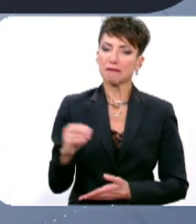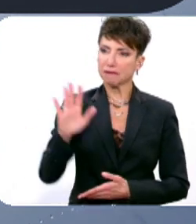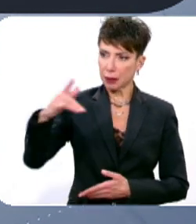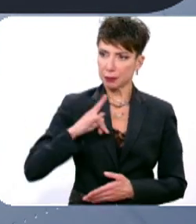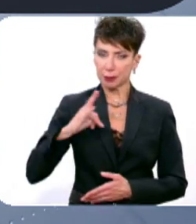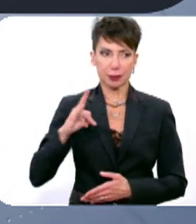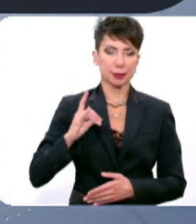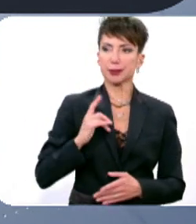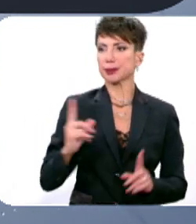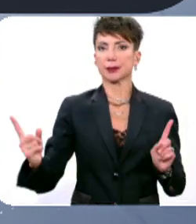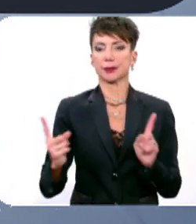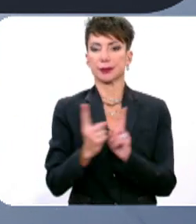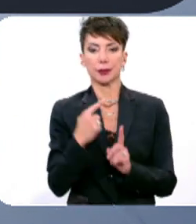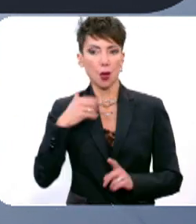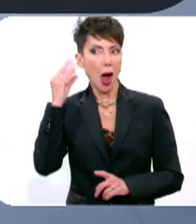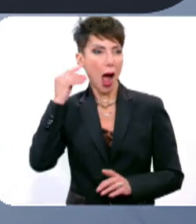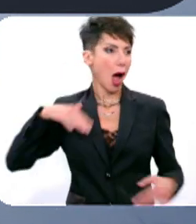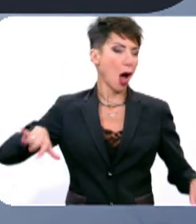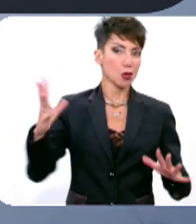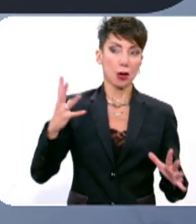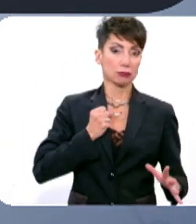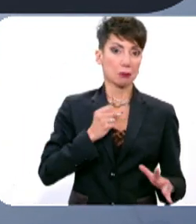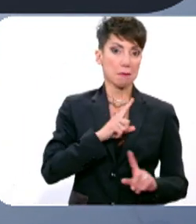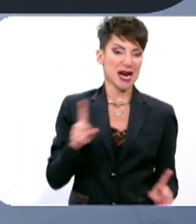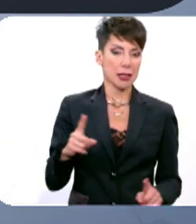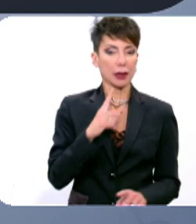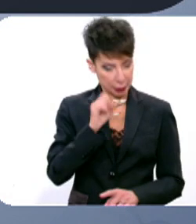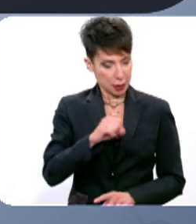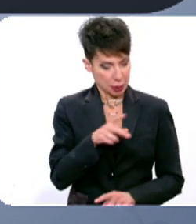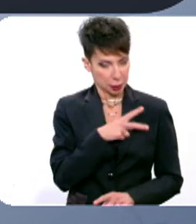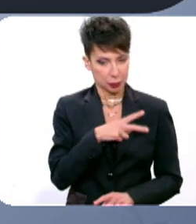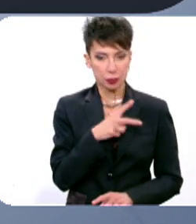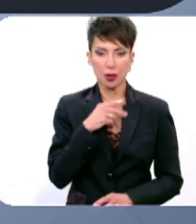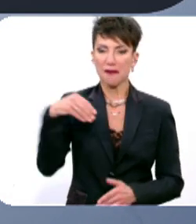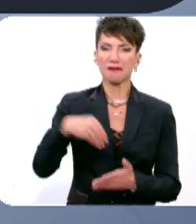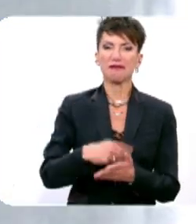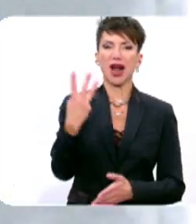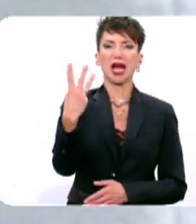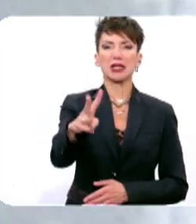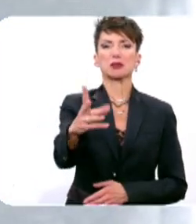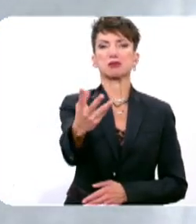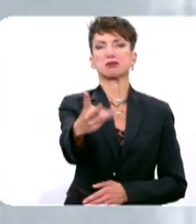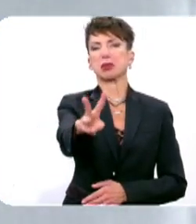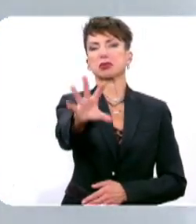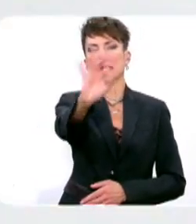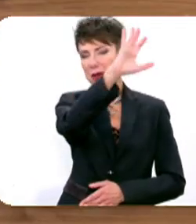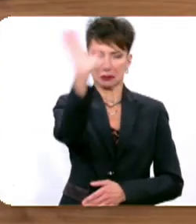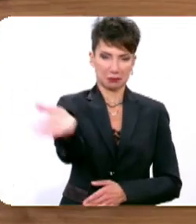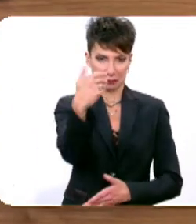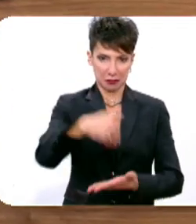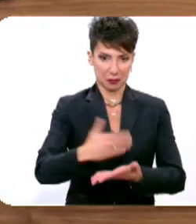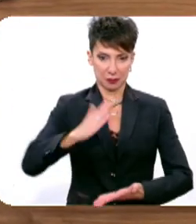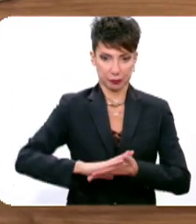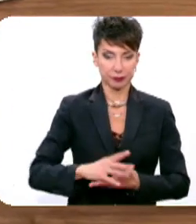το μαγαζί, με ακούν, να μην με ακούνε. Ναι, ναι, καλά. Βάλε 3,5 εκατοστάρικα. Οι αδιάφθοροι της Ελλάς